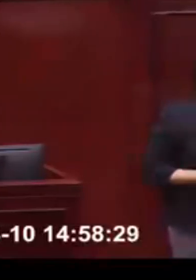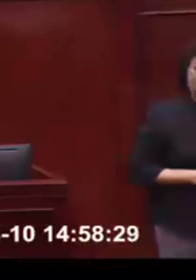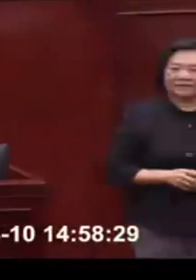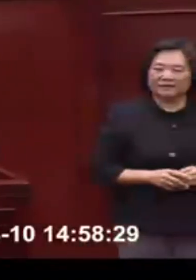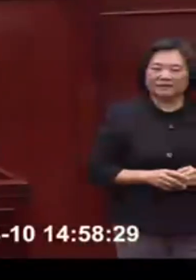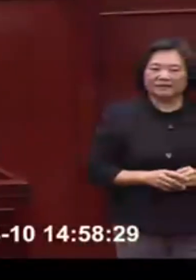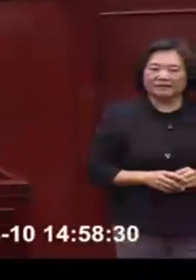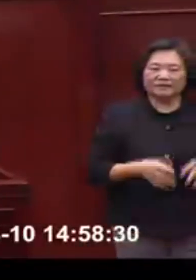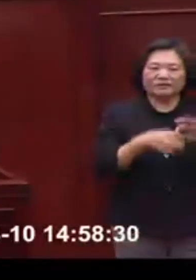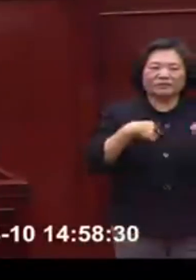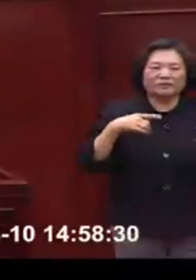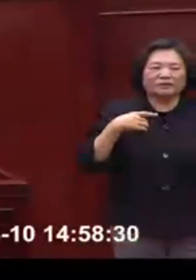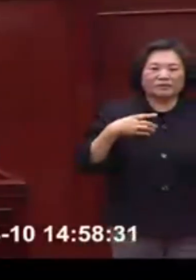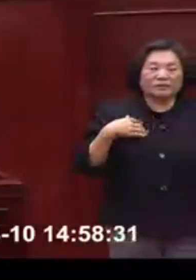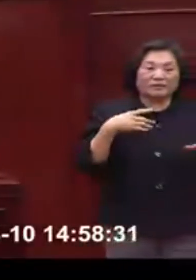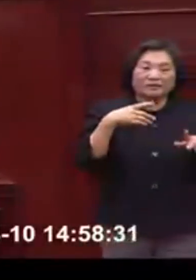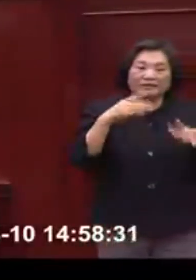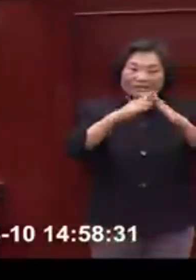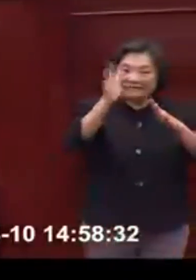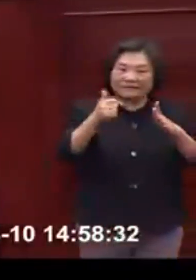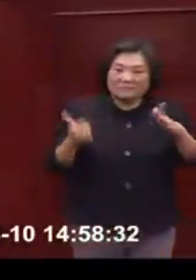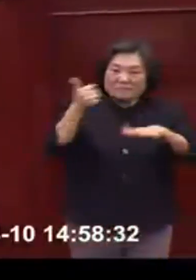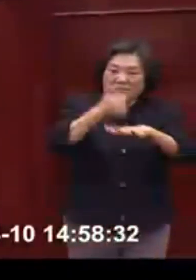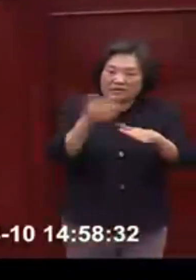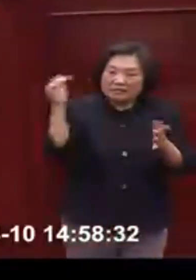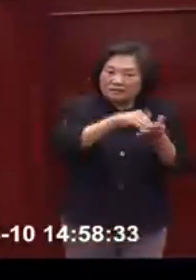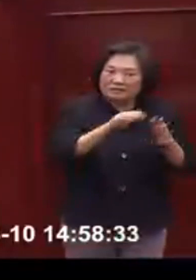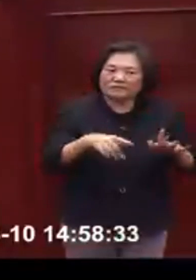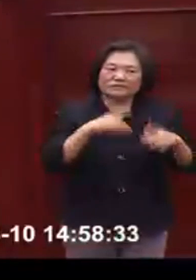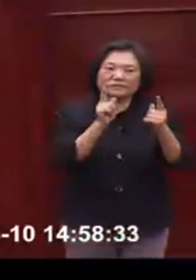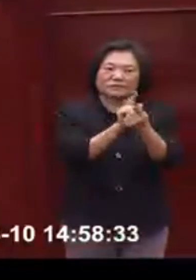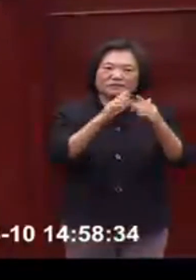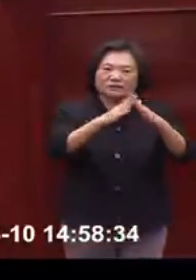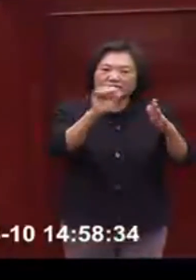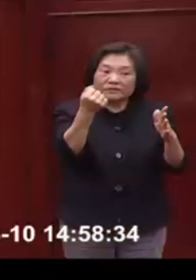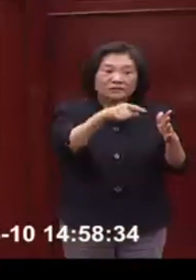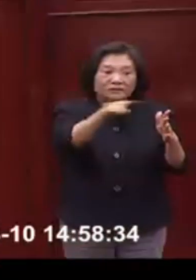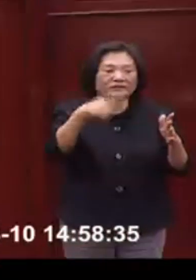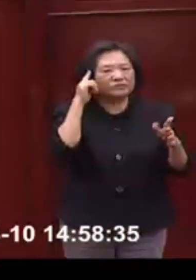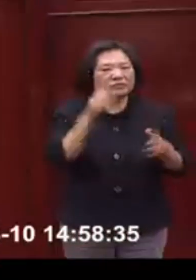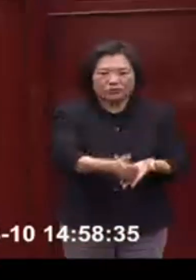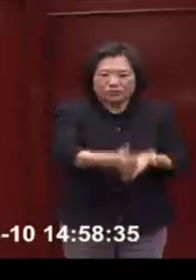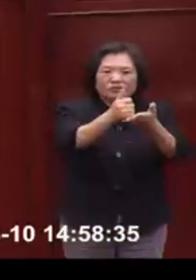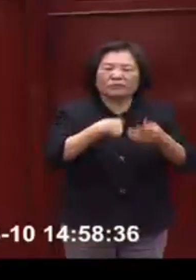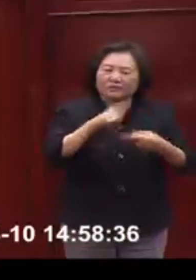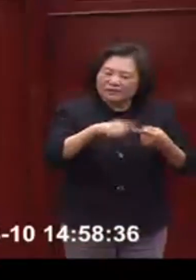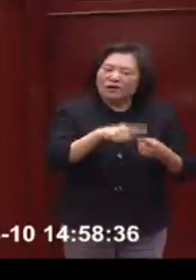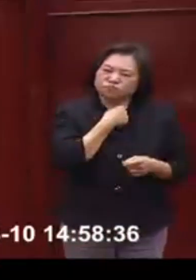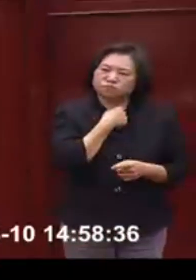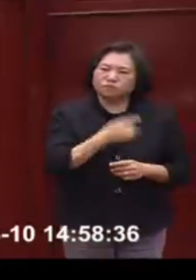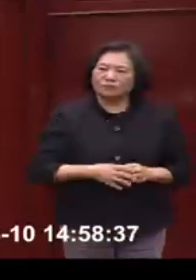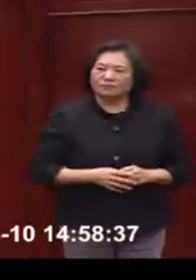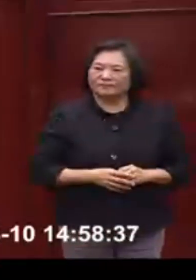因为当过一任市长，你知道哦，对于议会的职权呢，或者议会的尊重哦，这个我都应该要了解。还有一点就